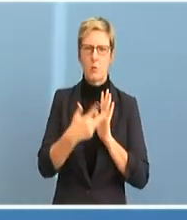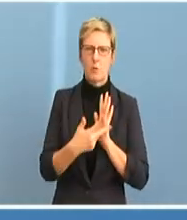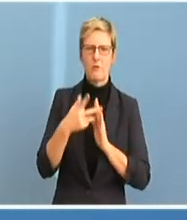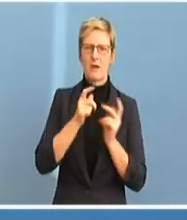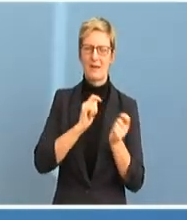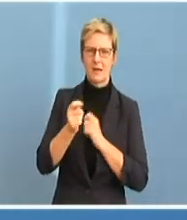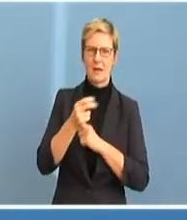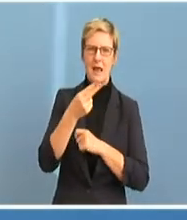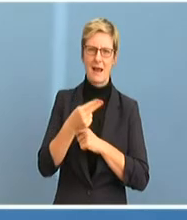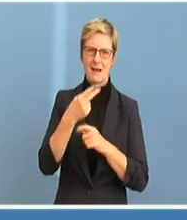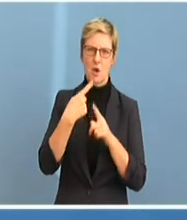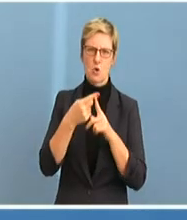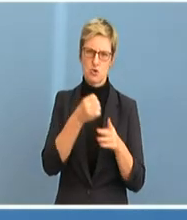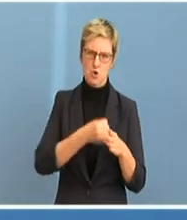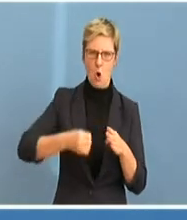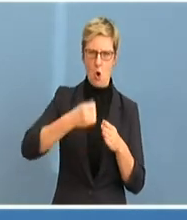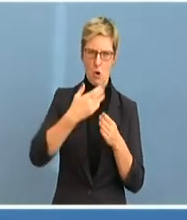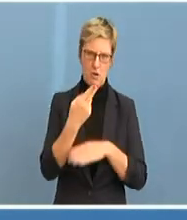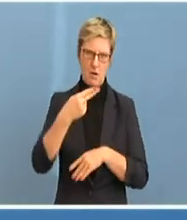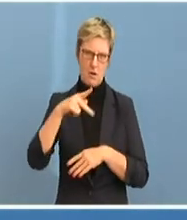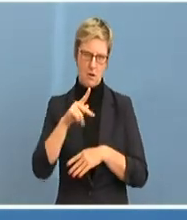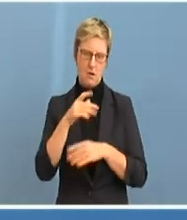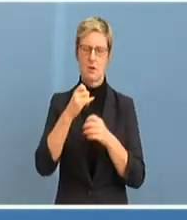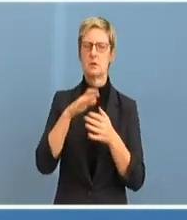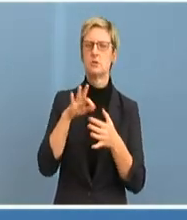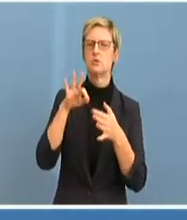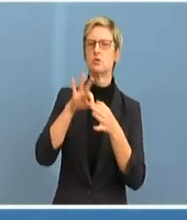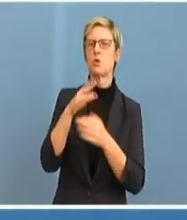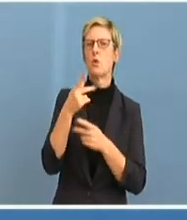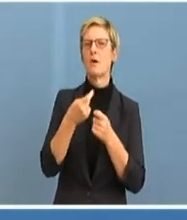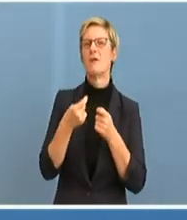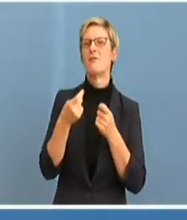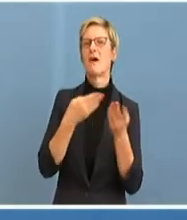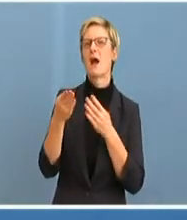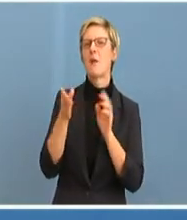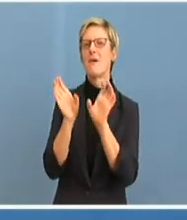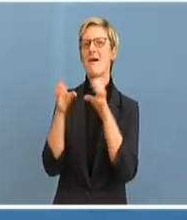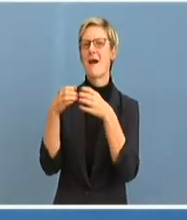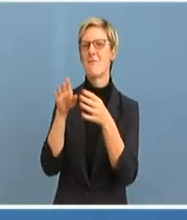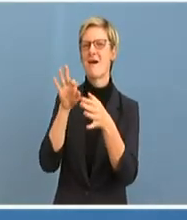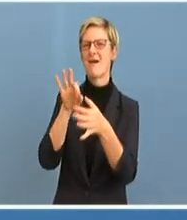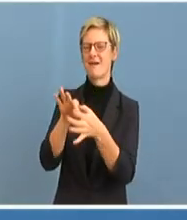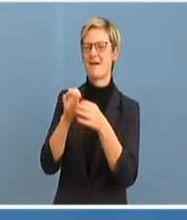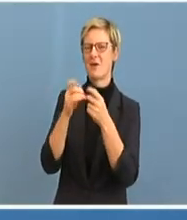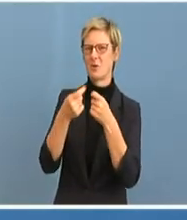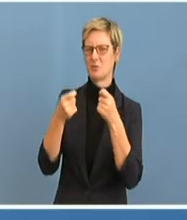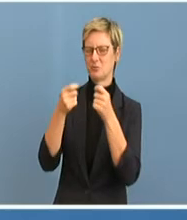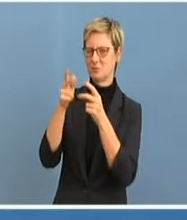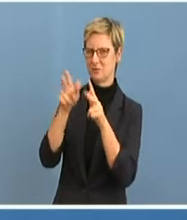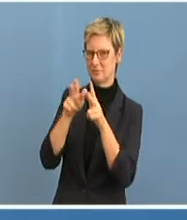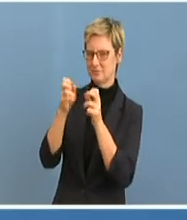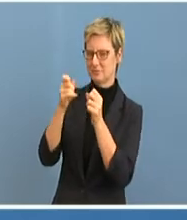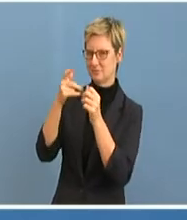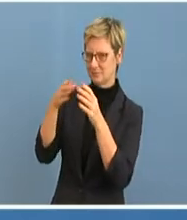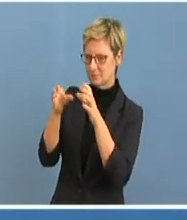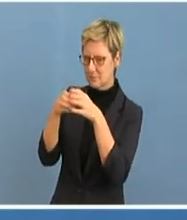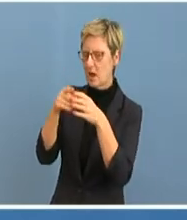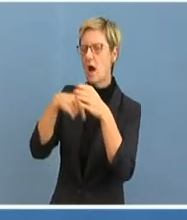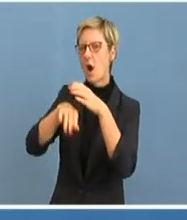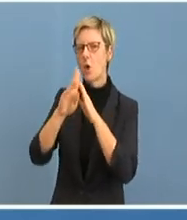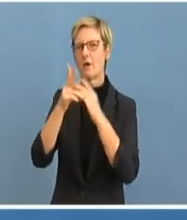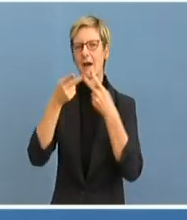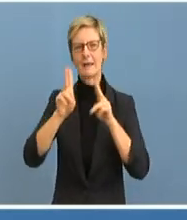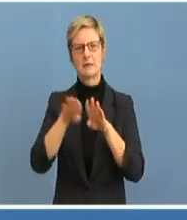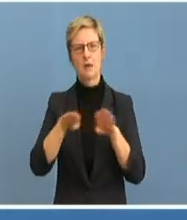Heckler & Koch bei der Vergabekammer beim Bundeskartellamt gestellt hat. Auch hier unterliegen wir natürlich den rechtlichen Auflagen